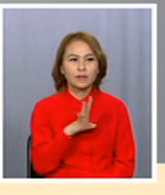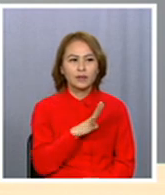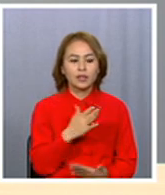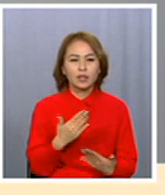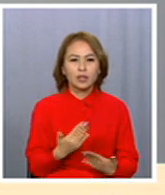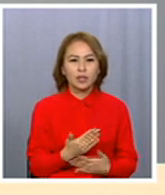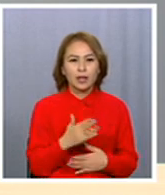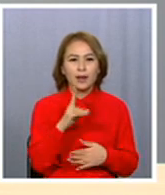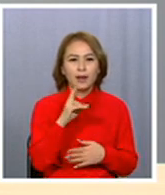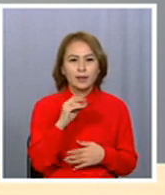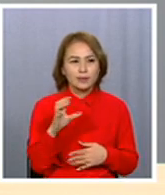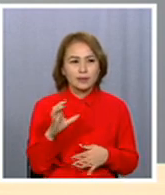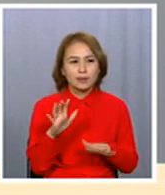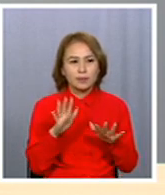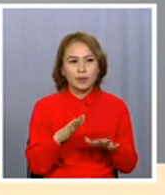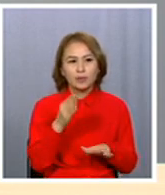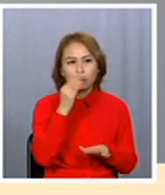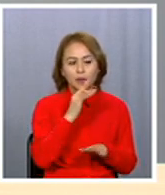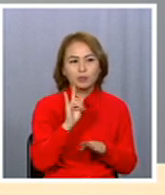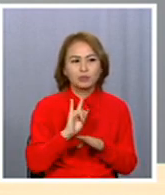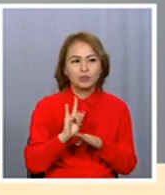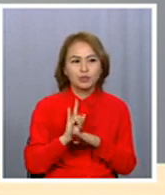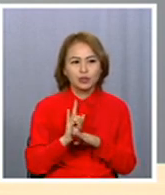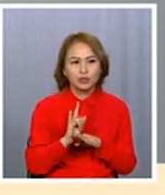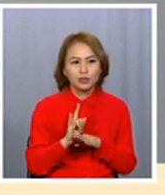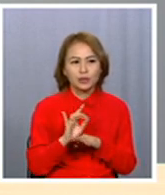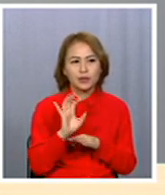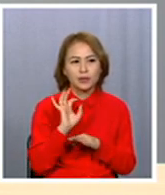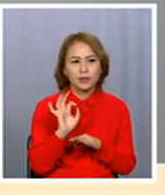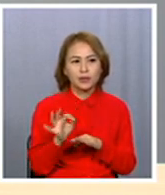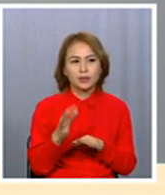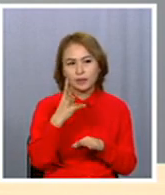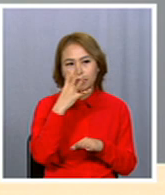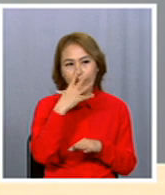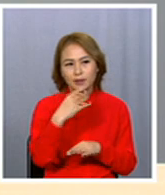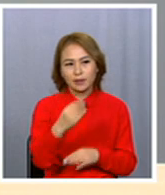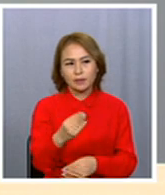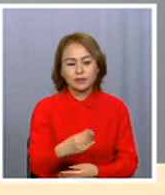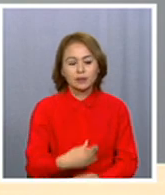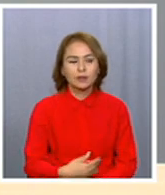Его пища – мыши. Правильно, это лиса.